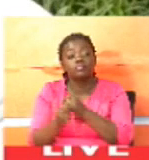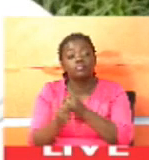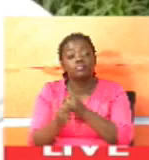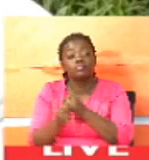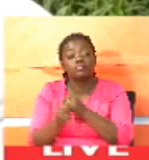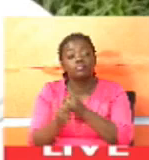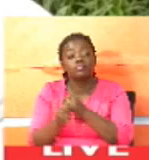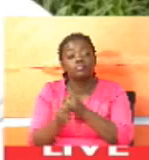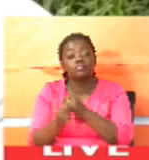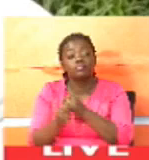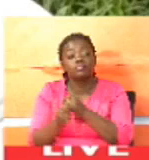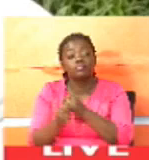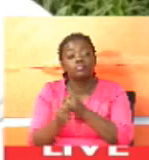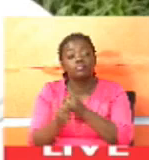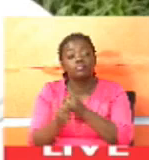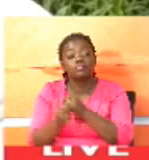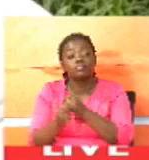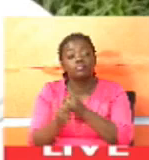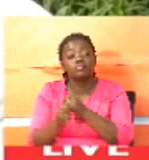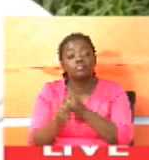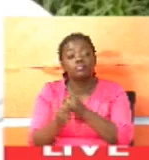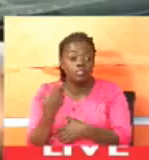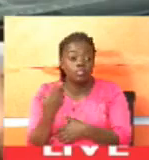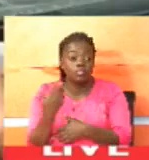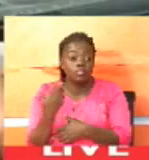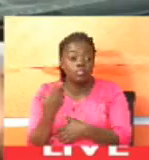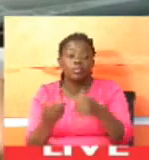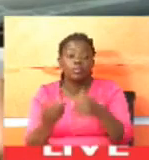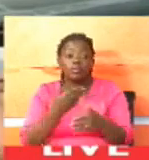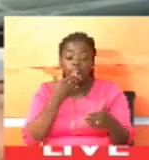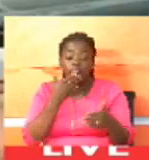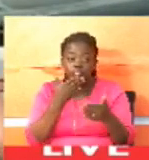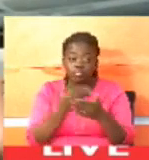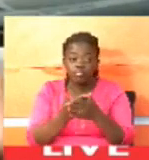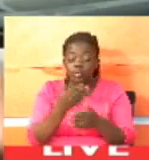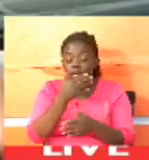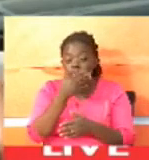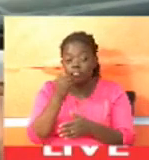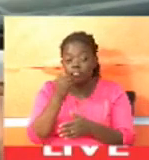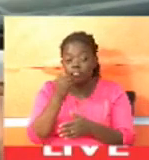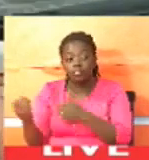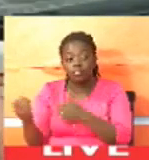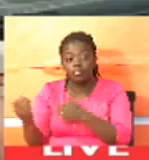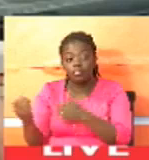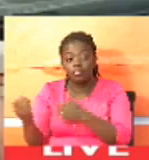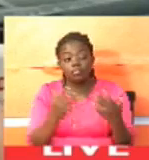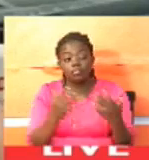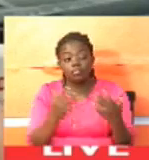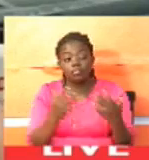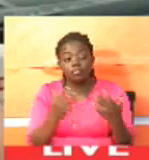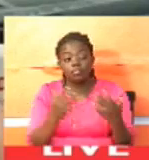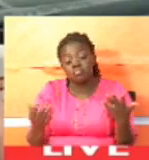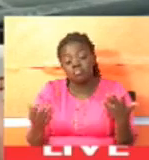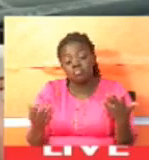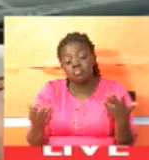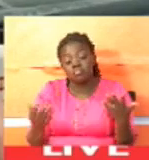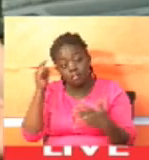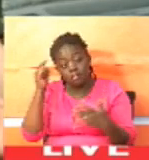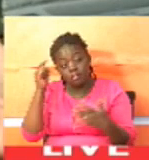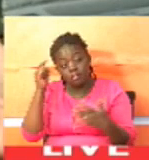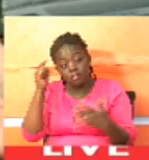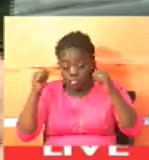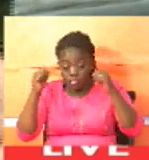tebinnakaddiwa mpya tenga zitubadde nazo nungi n'okusinga zino zibaliisi mu kifo kye balirowooza pulezidenti